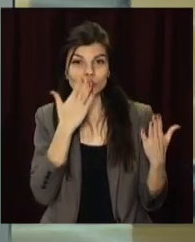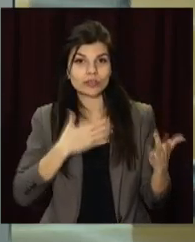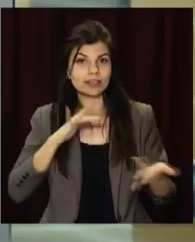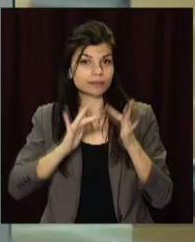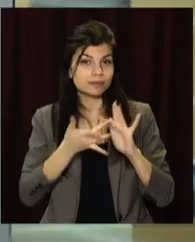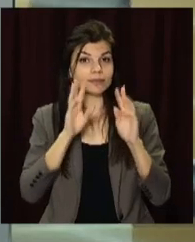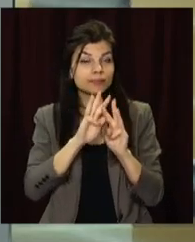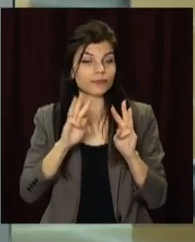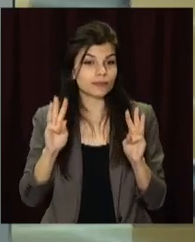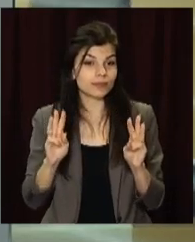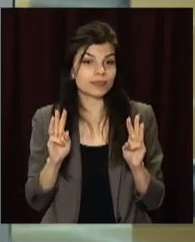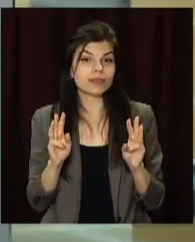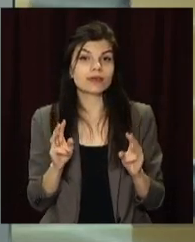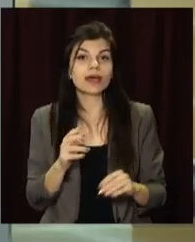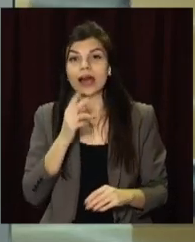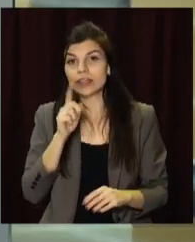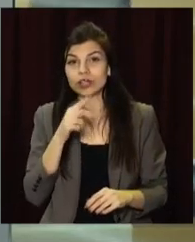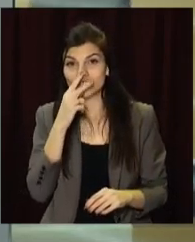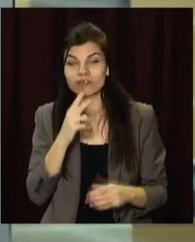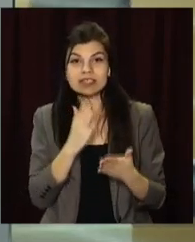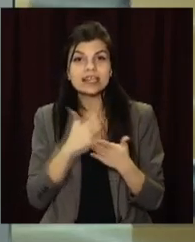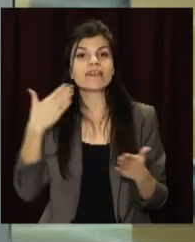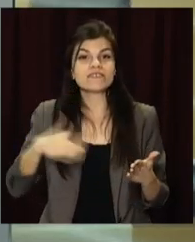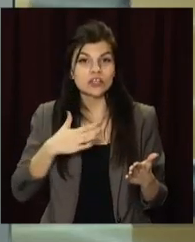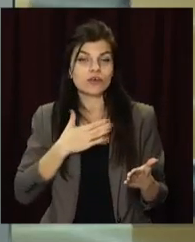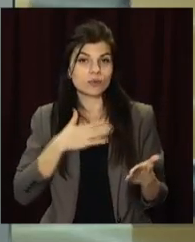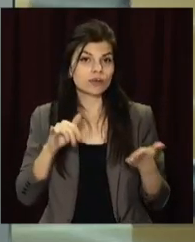сайті opentv.media. Дивіться сюжети в соціальних